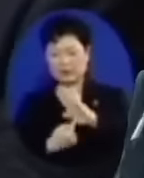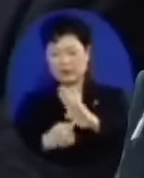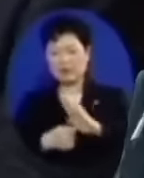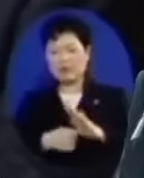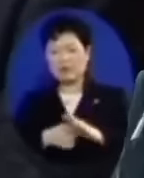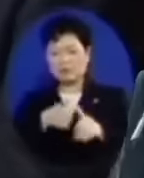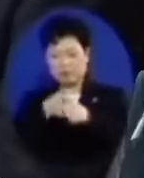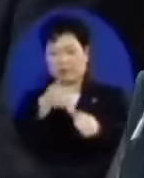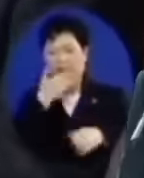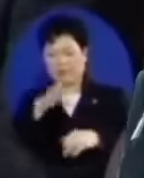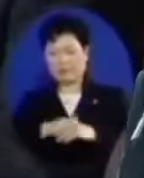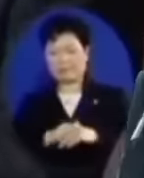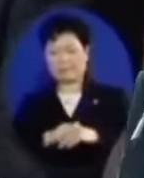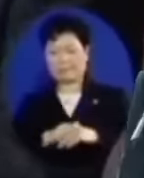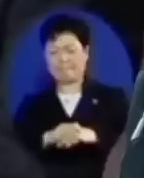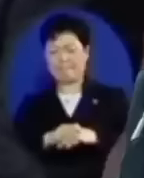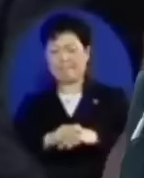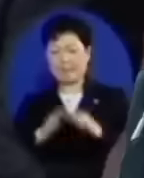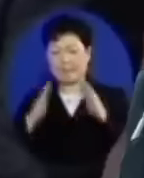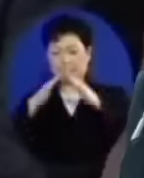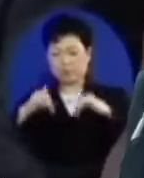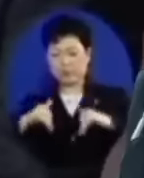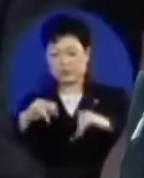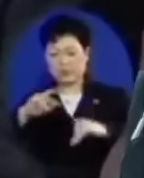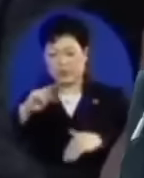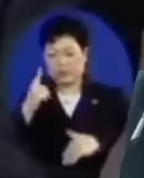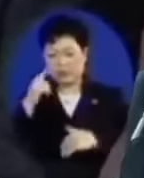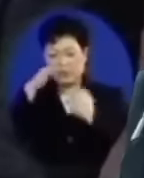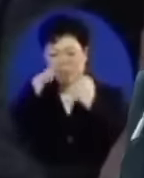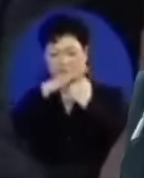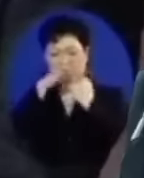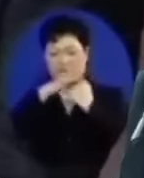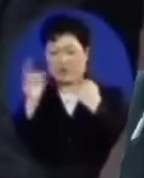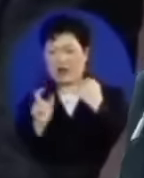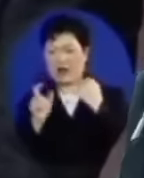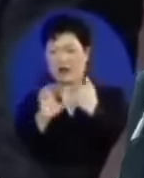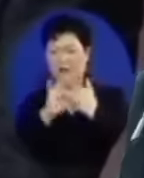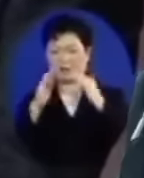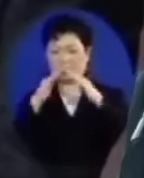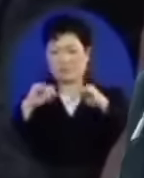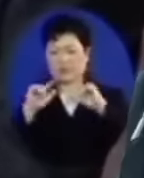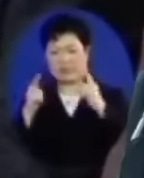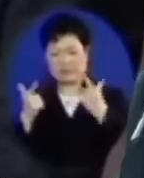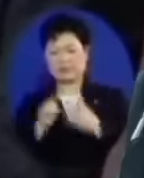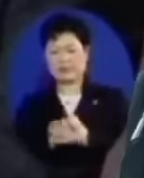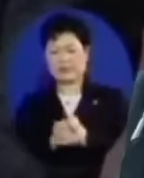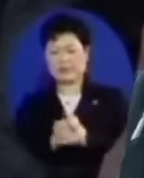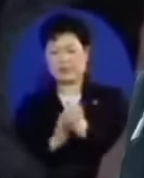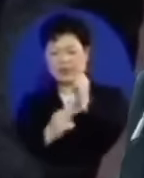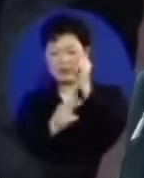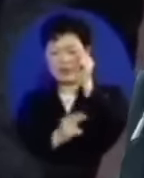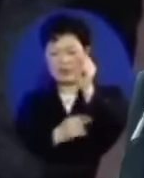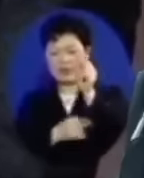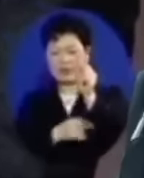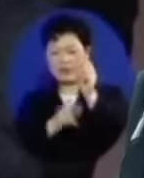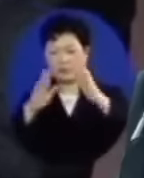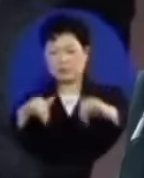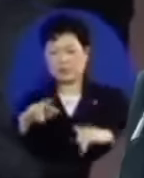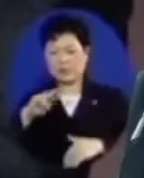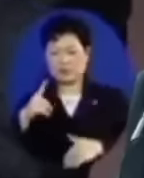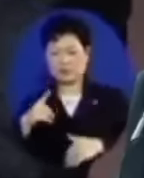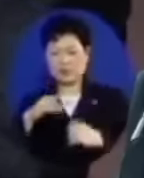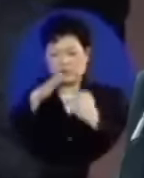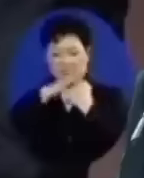것입니다. 아무리 집이 무너지려고 해도 기둥이 튼튼히 버티면 안 무너지는 것입니다. 다리가 무너지려고 해도